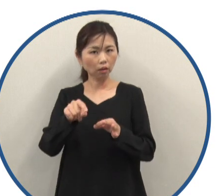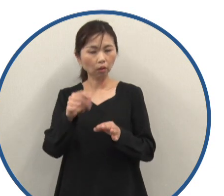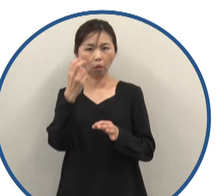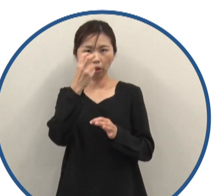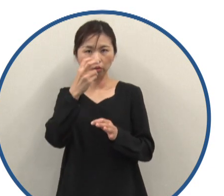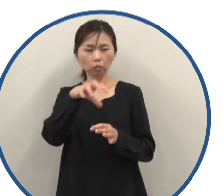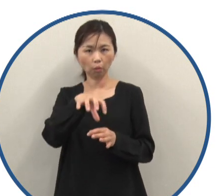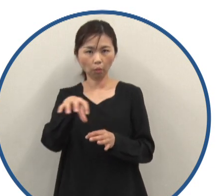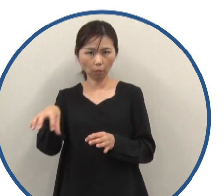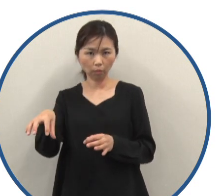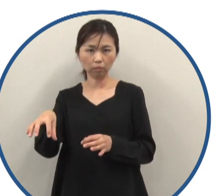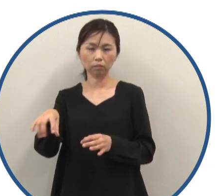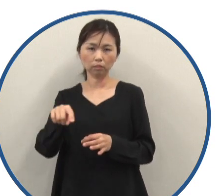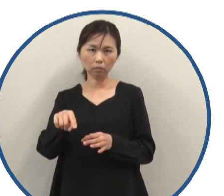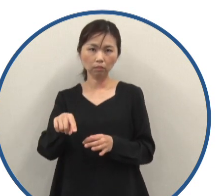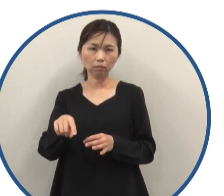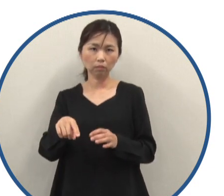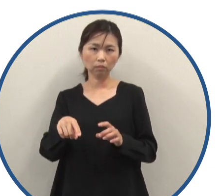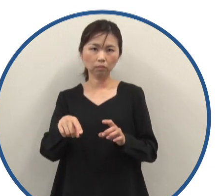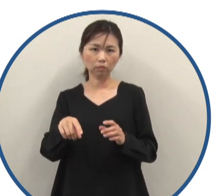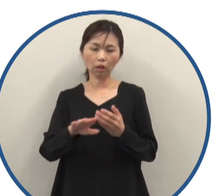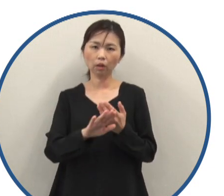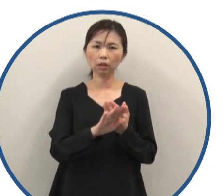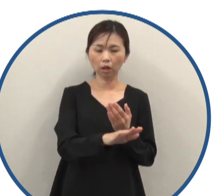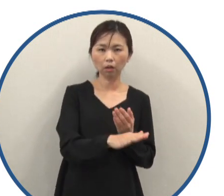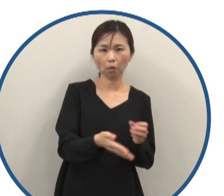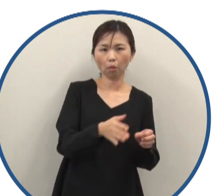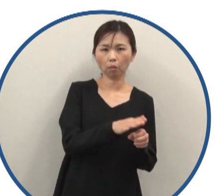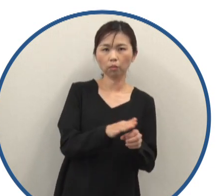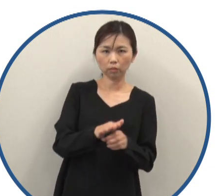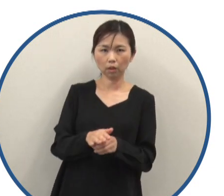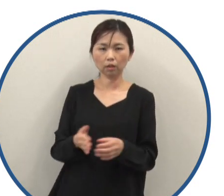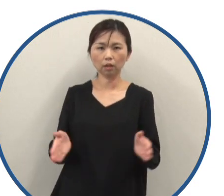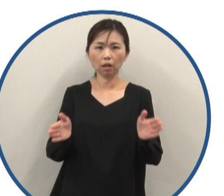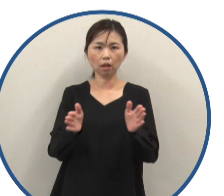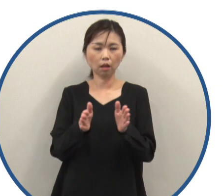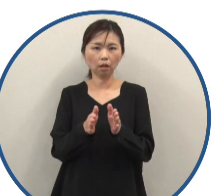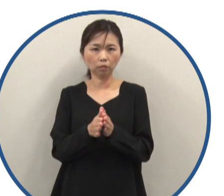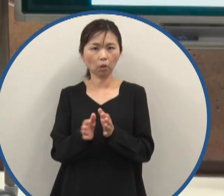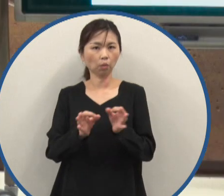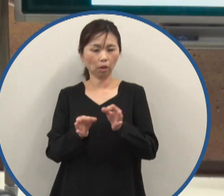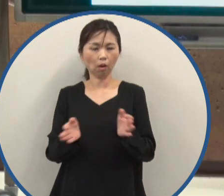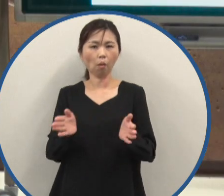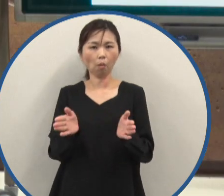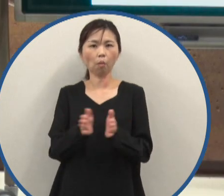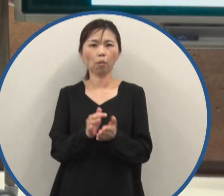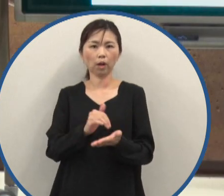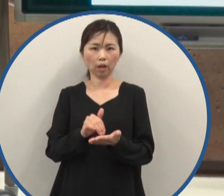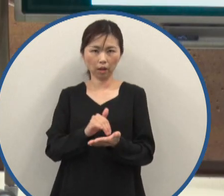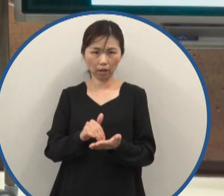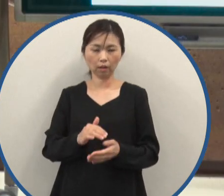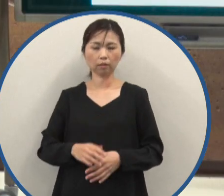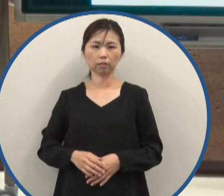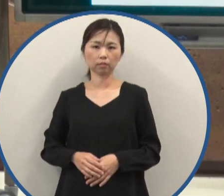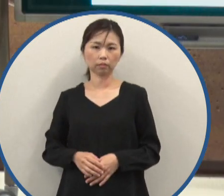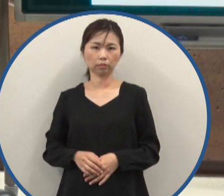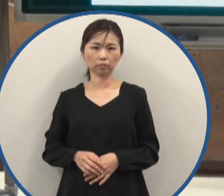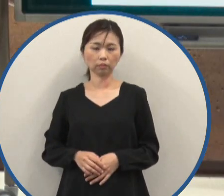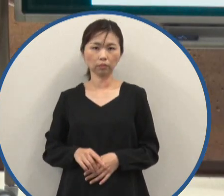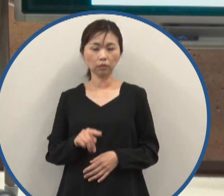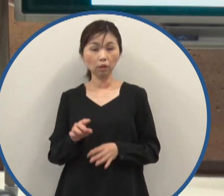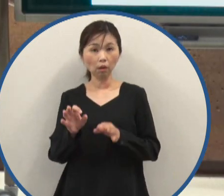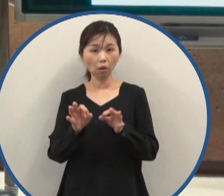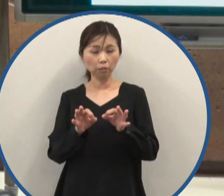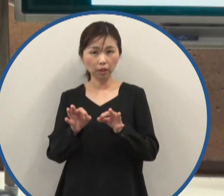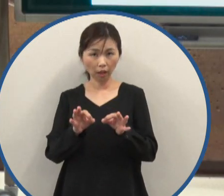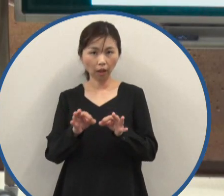ところ、じゃないところも含まれます。これは全エリアの合計なんですけども、お店もですね、ちょっとこ